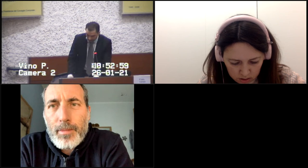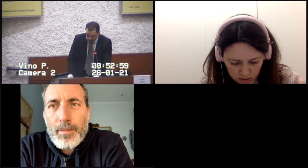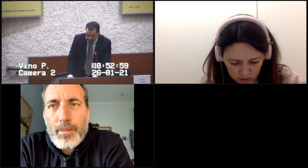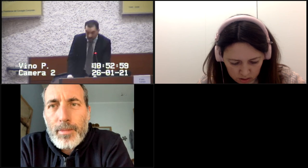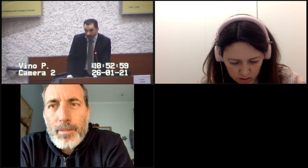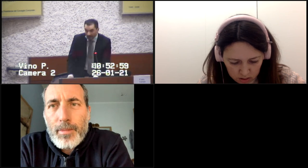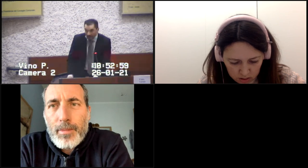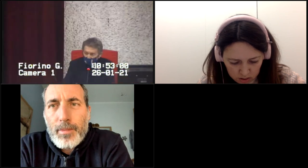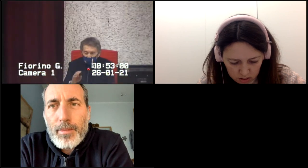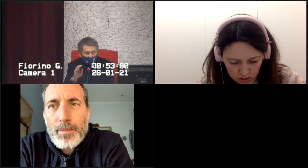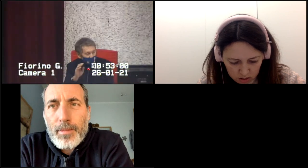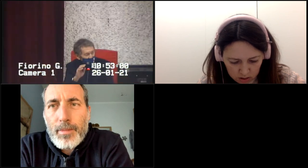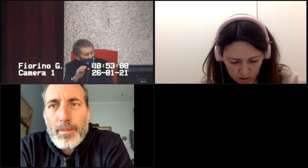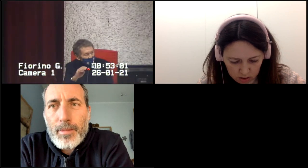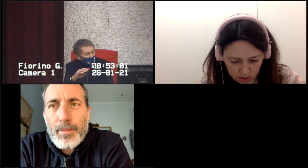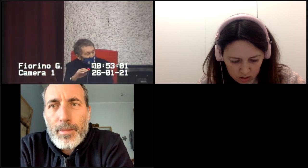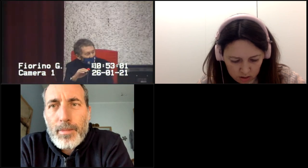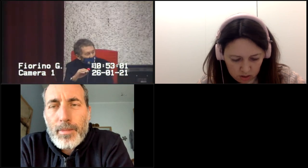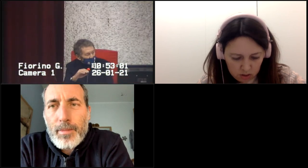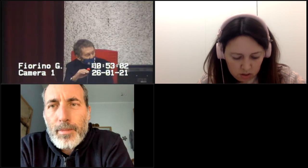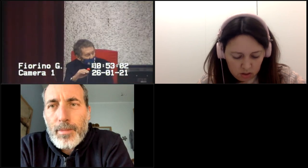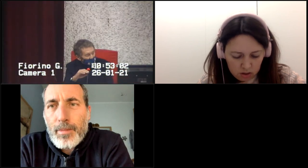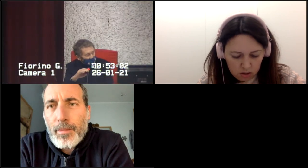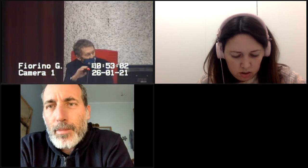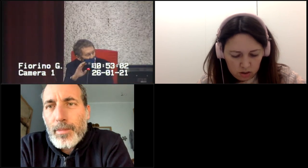di vista e la sua spiegazione,